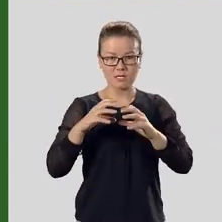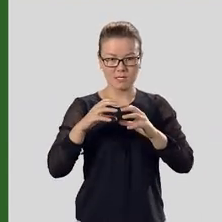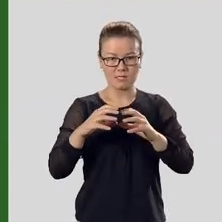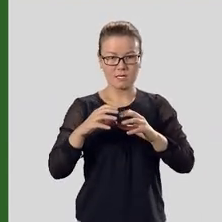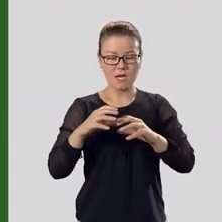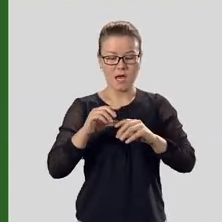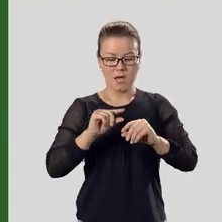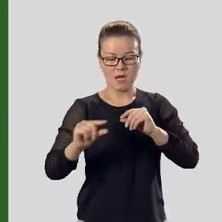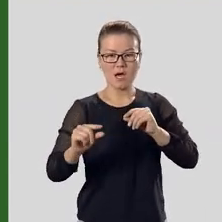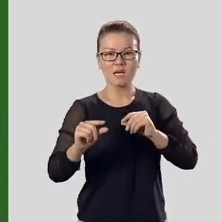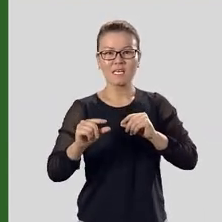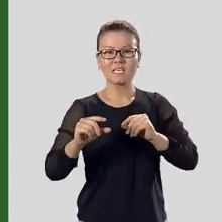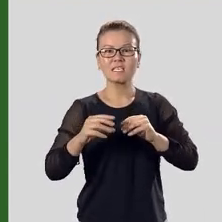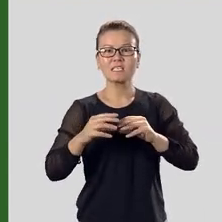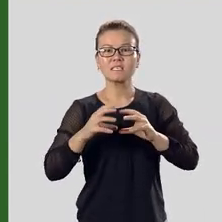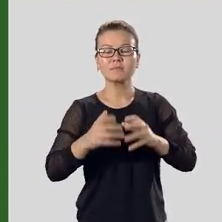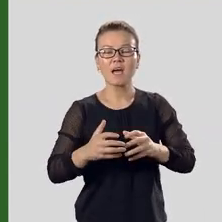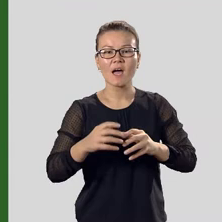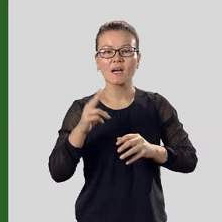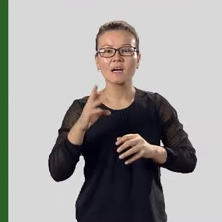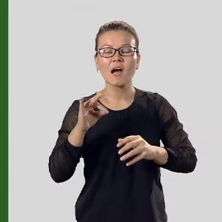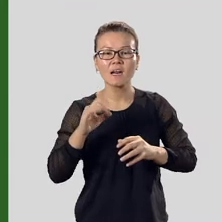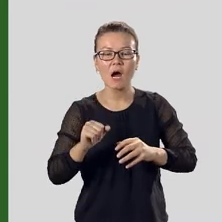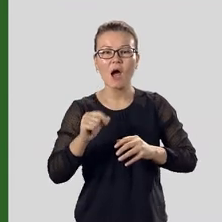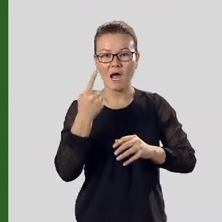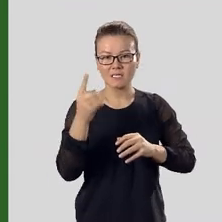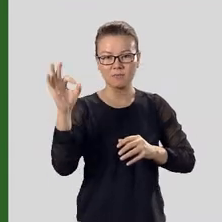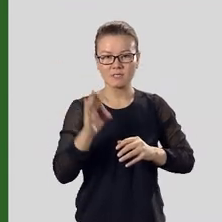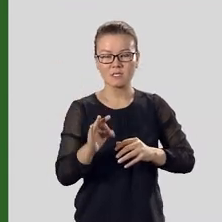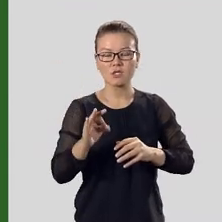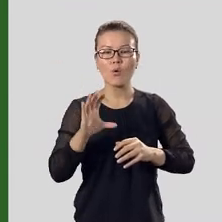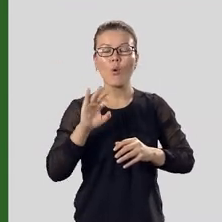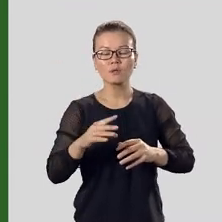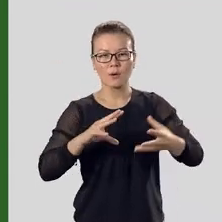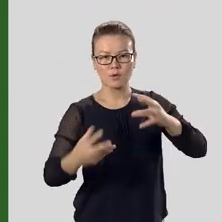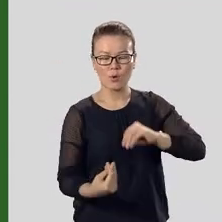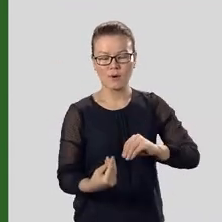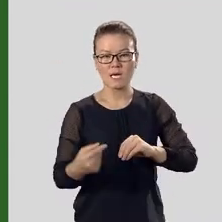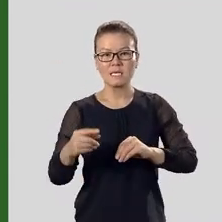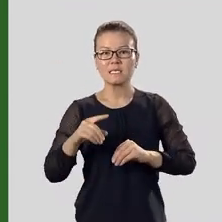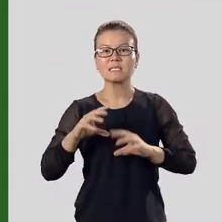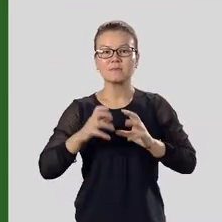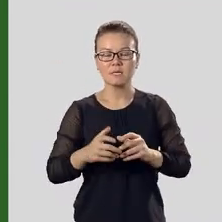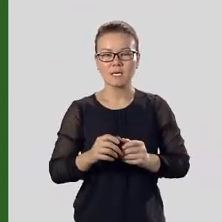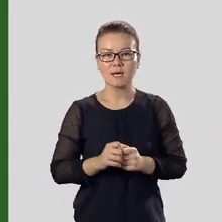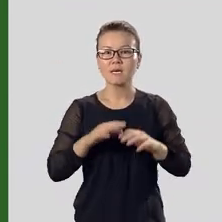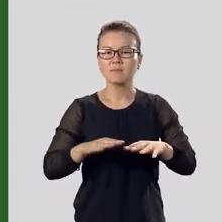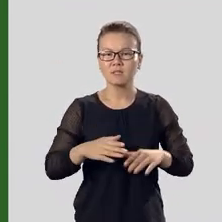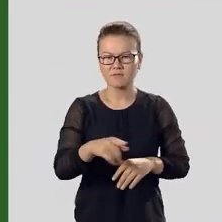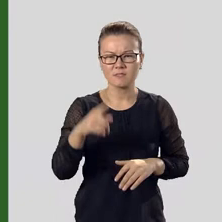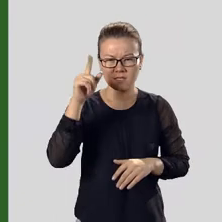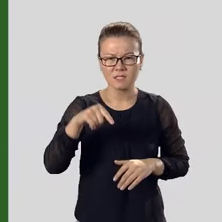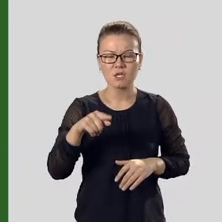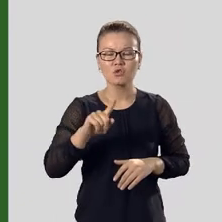– земная кора, 1% от объема Земли. Ребята, вы знаете, что земная